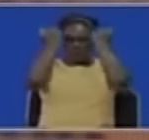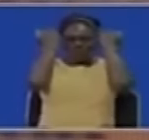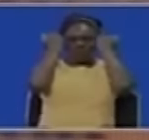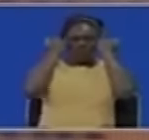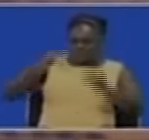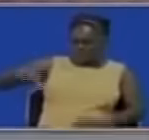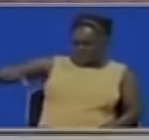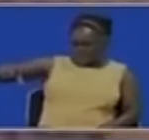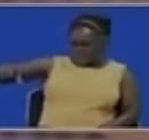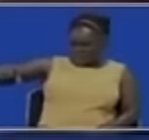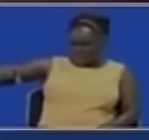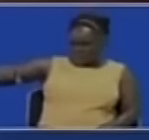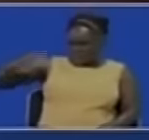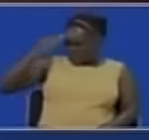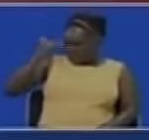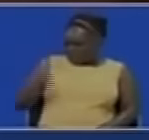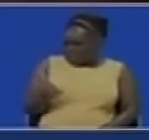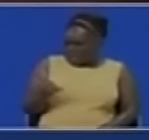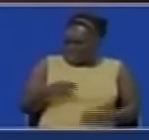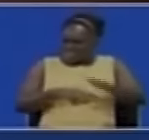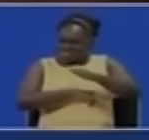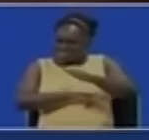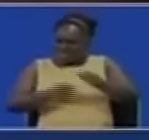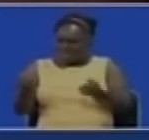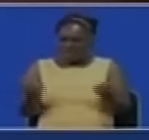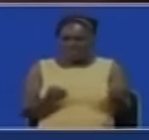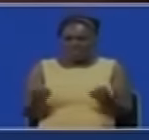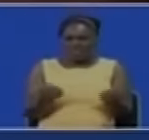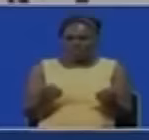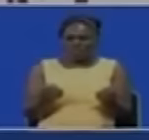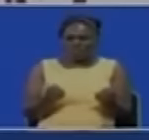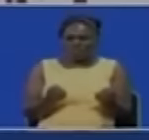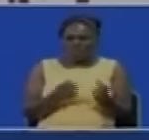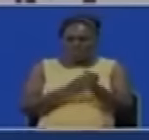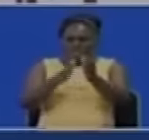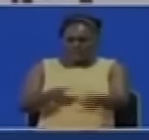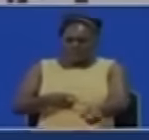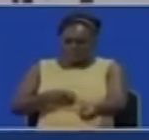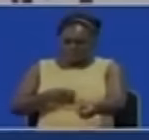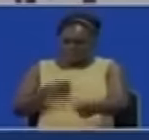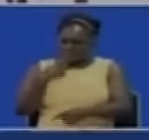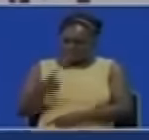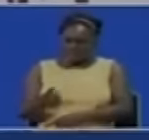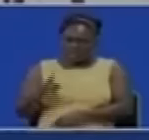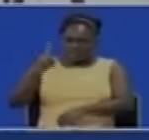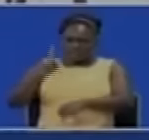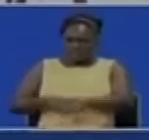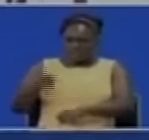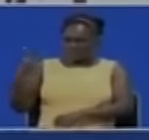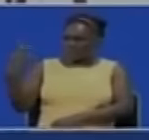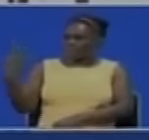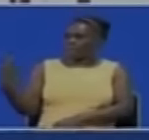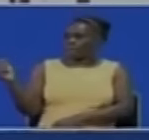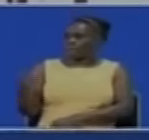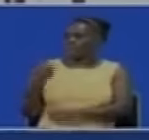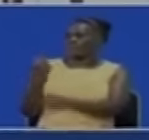Milimani hapa Nairobi akikabiliwa na kosa la wizi wa gari. Kiongozi wa mashtaka aliambia mahakama kwamba mnamo tarehe 23